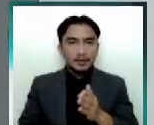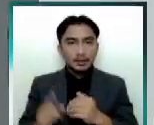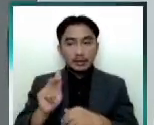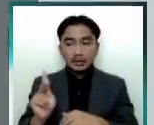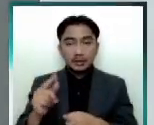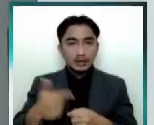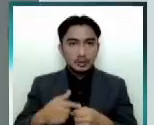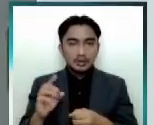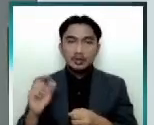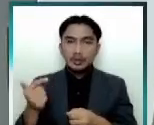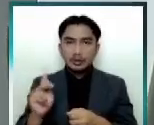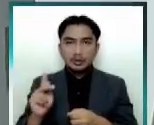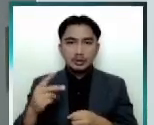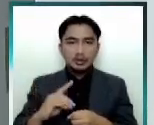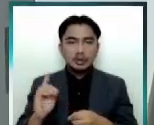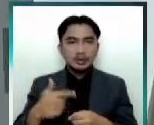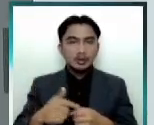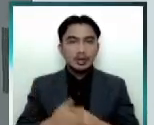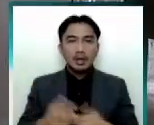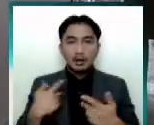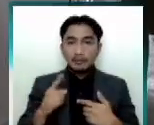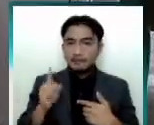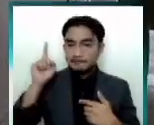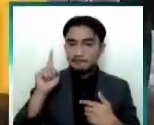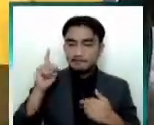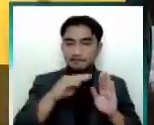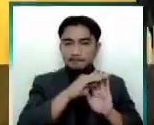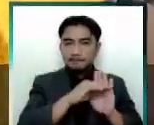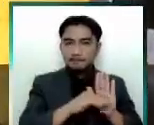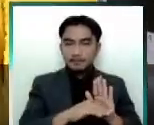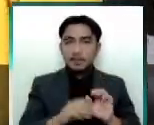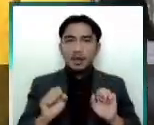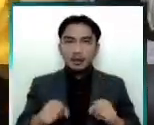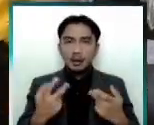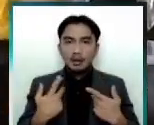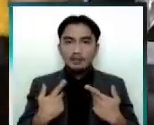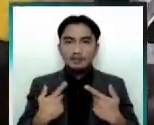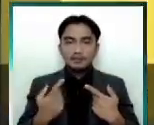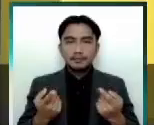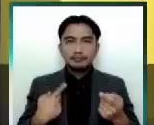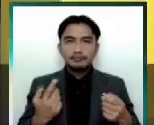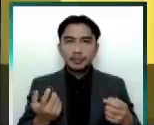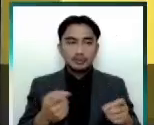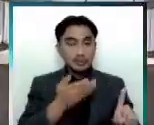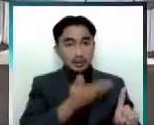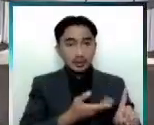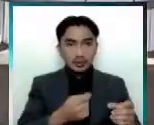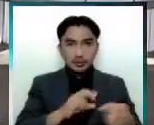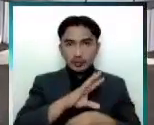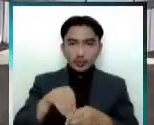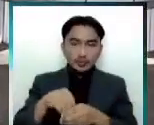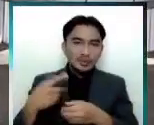1 peso at 40 centavos naman sa gasolina. Nagkakarga na ng diesel ang jeepney driver na si Julito Simeon bago ang taas